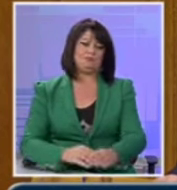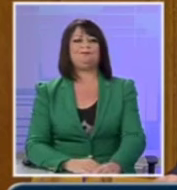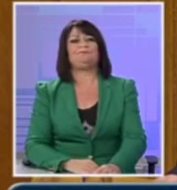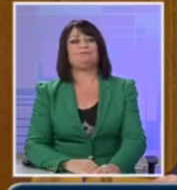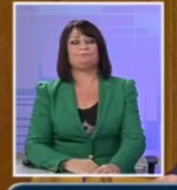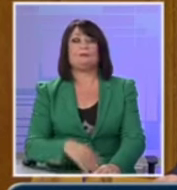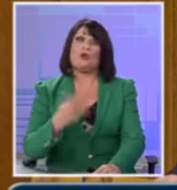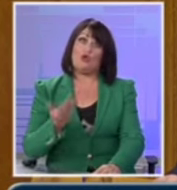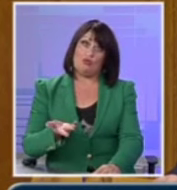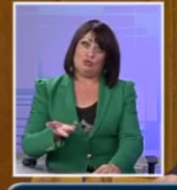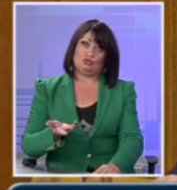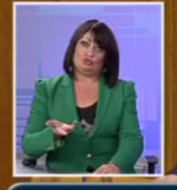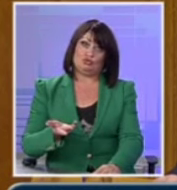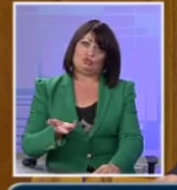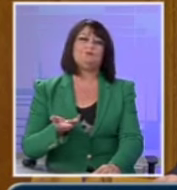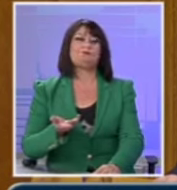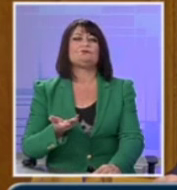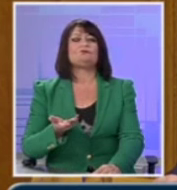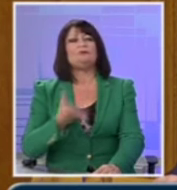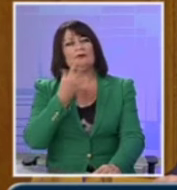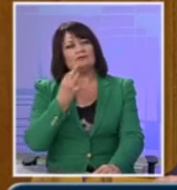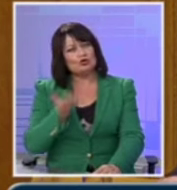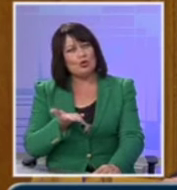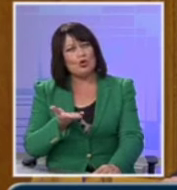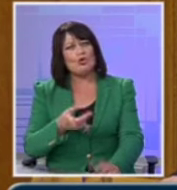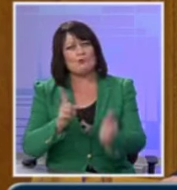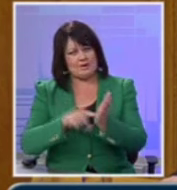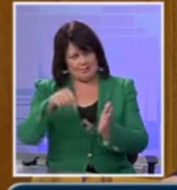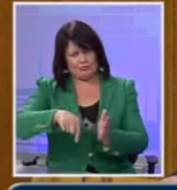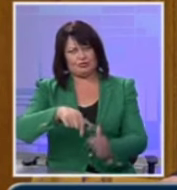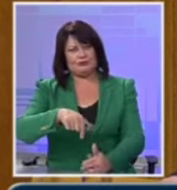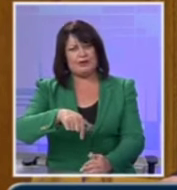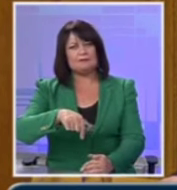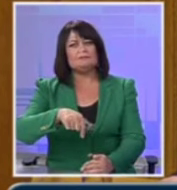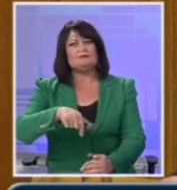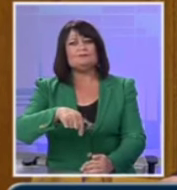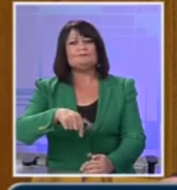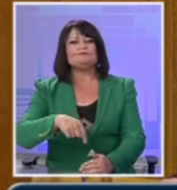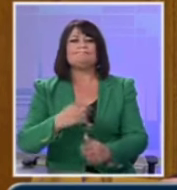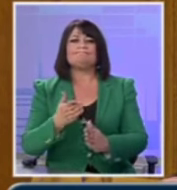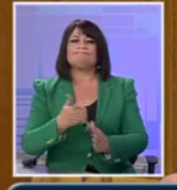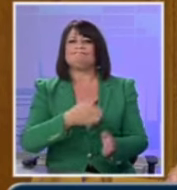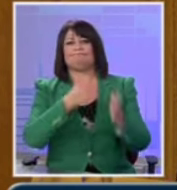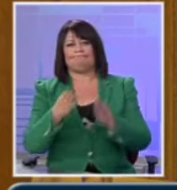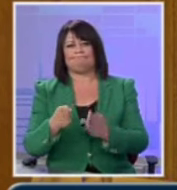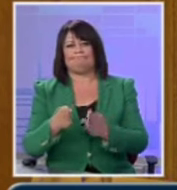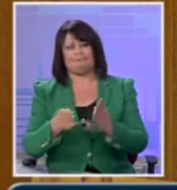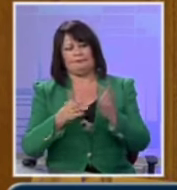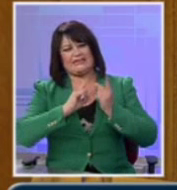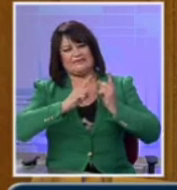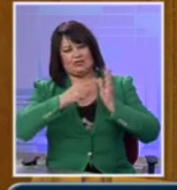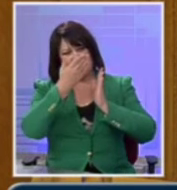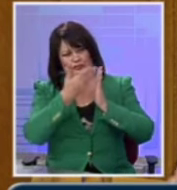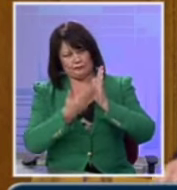Όμως, ακριβώς γι' αυτό θα πρέπει από σήμερα, παράλληλα με τα προβλεπόμενα από τη Συμφωνία